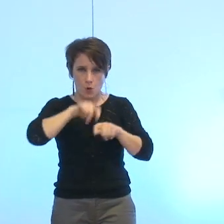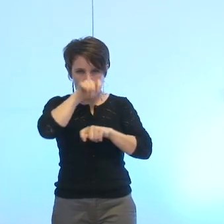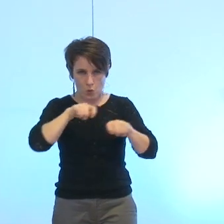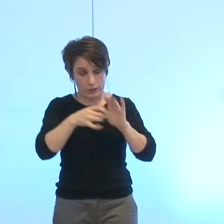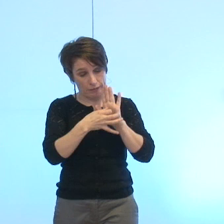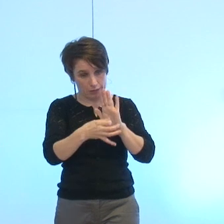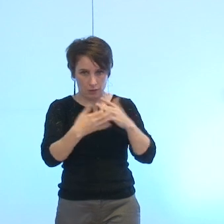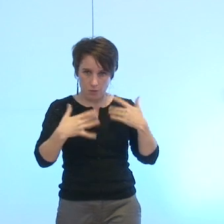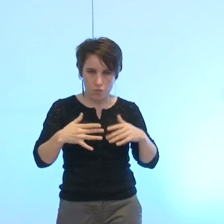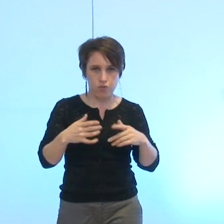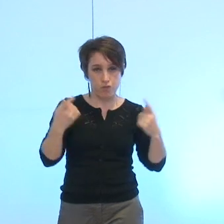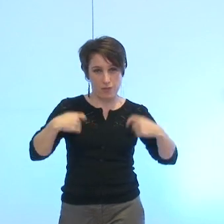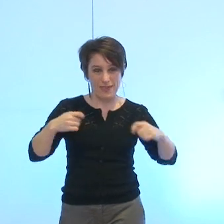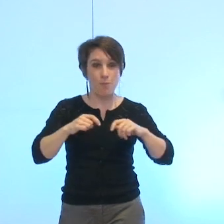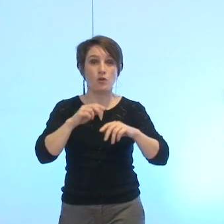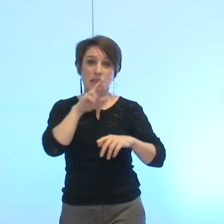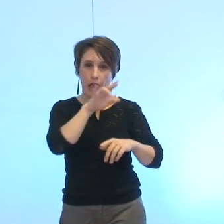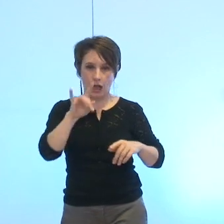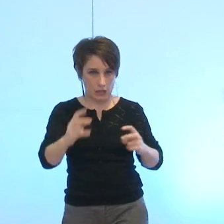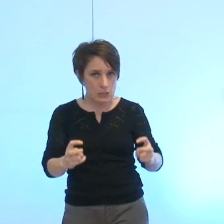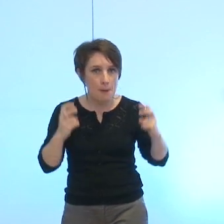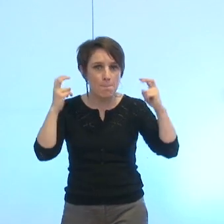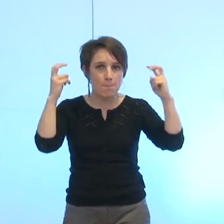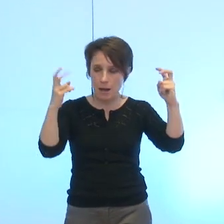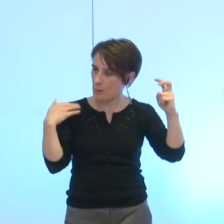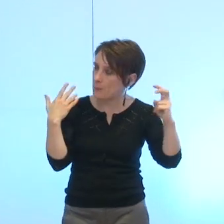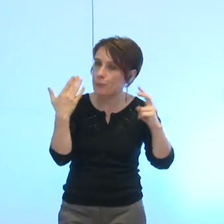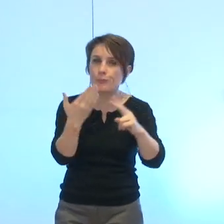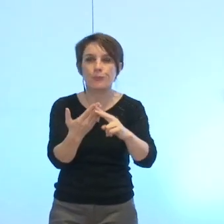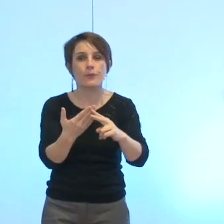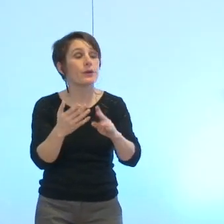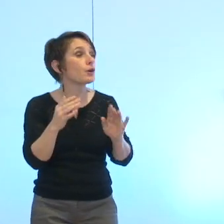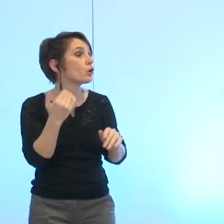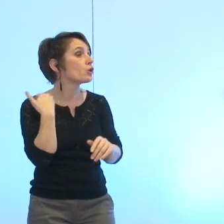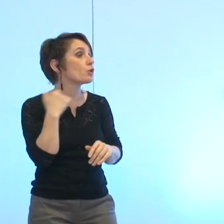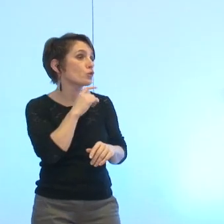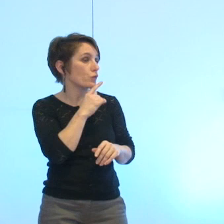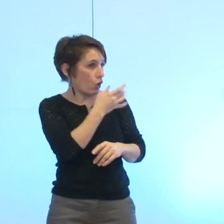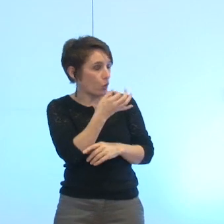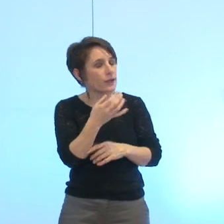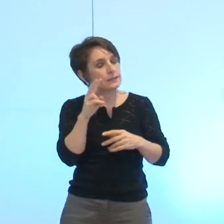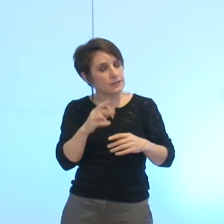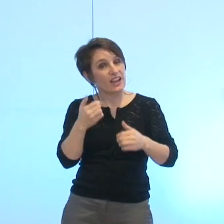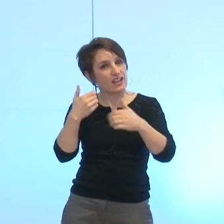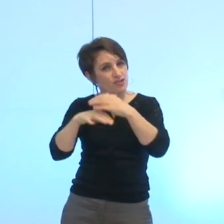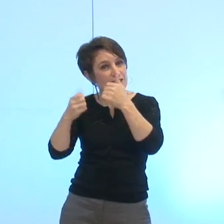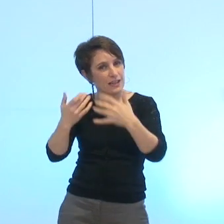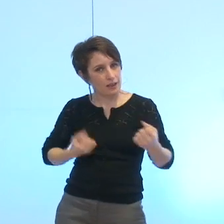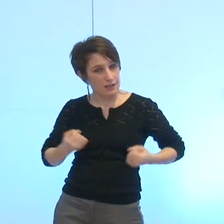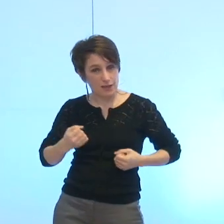avec comme ça l'a été rappelé tout à l'heure une augmentation des effectifs dans un certain nombre de